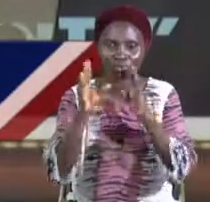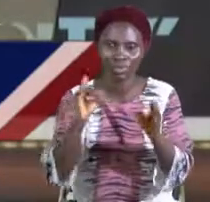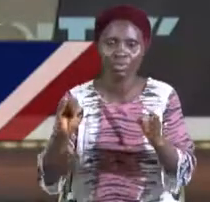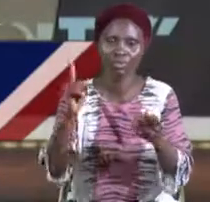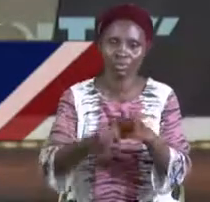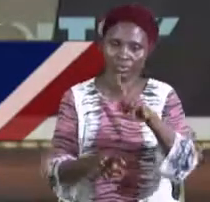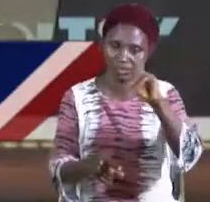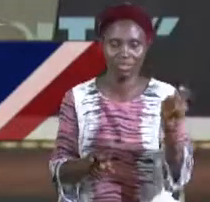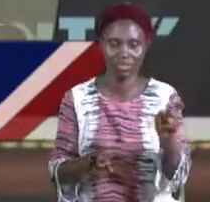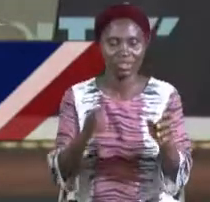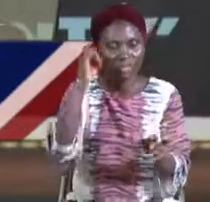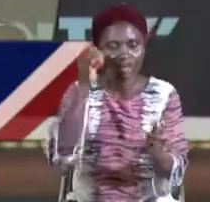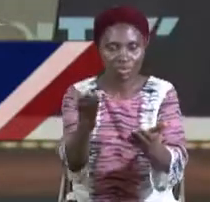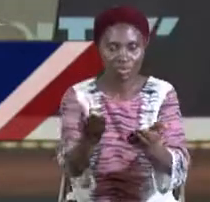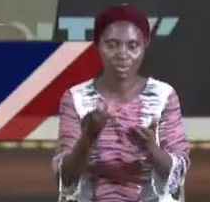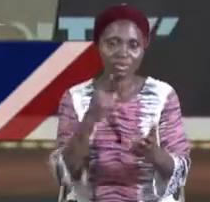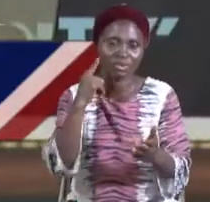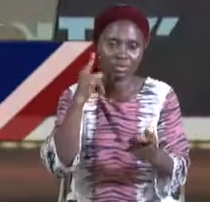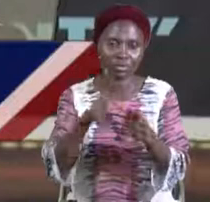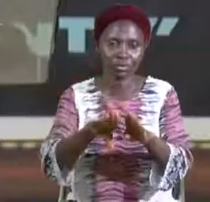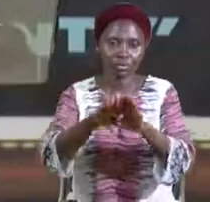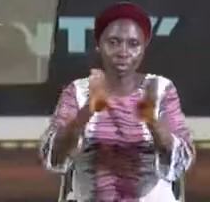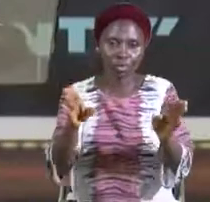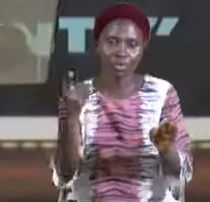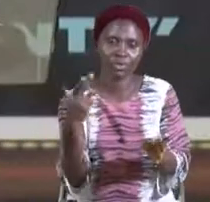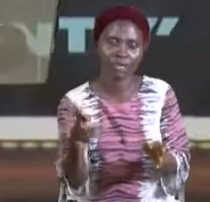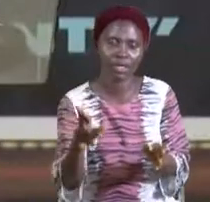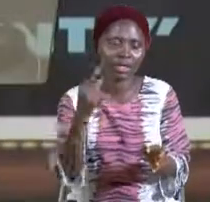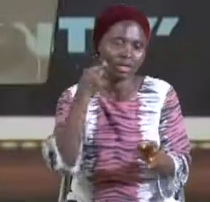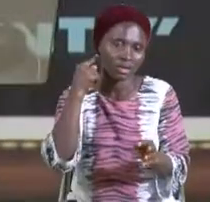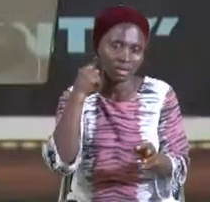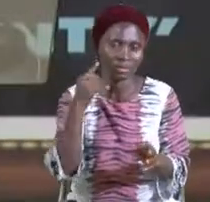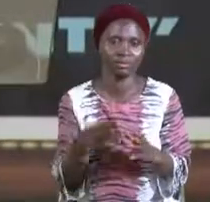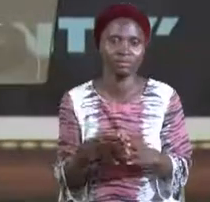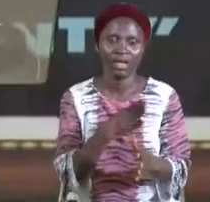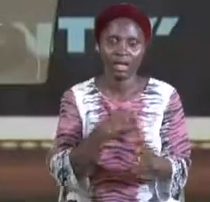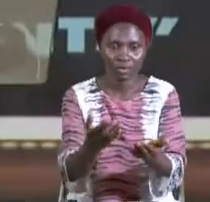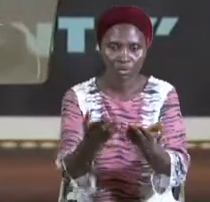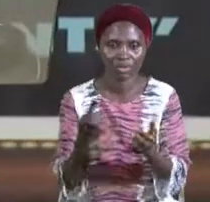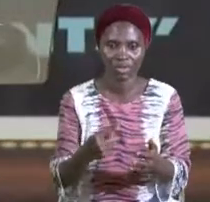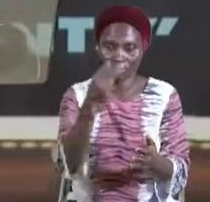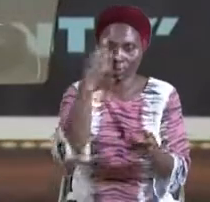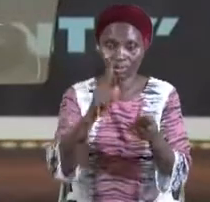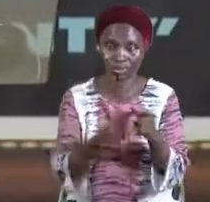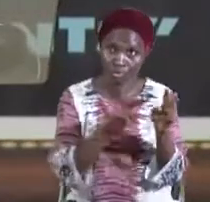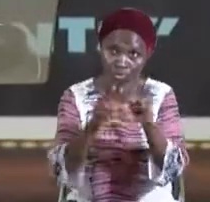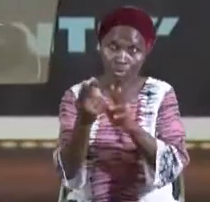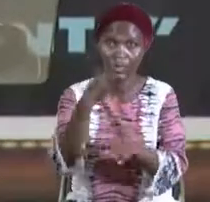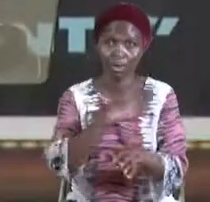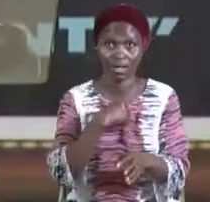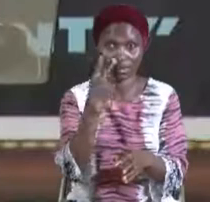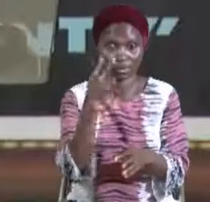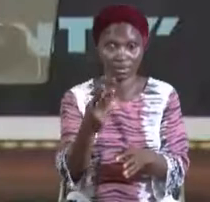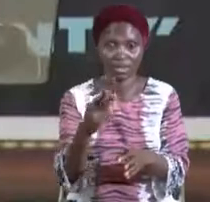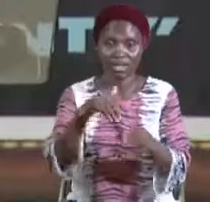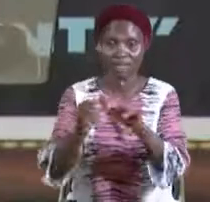que les sourds ouvrent les oreilles et entendent, et voulait que les aveugles regardent et voient.